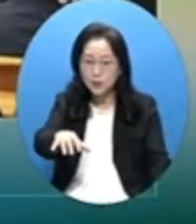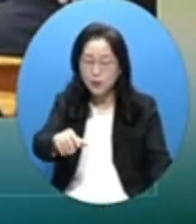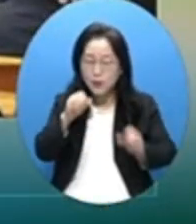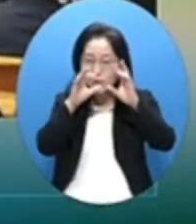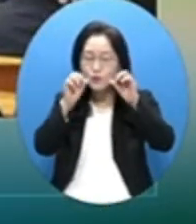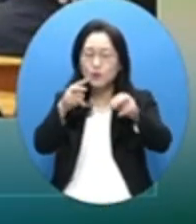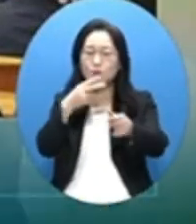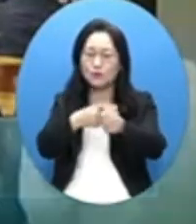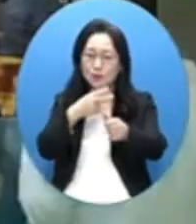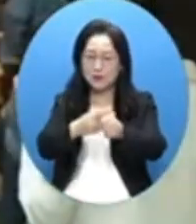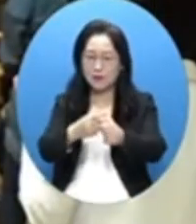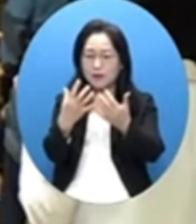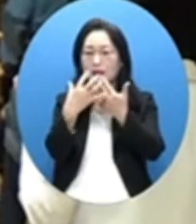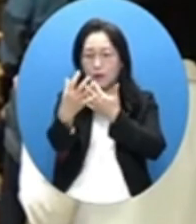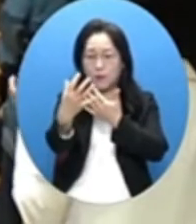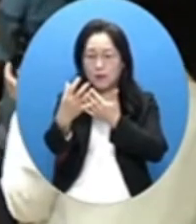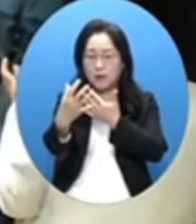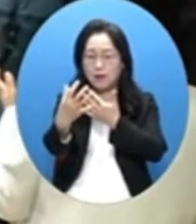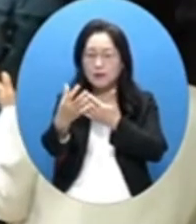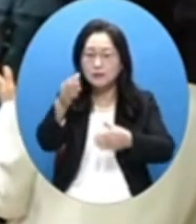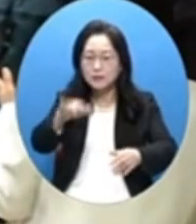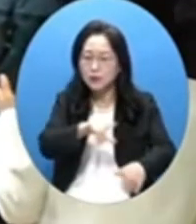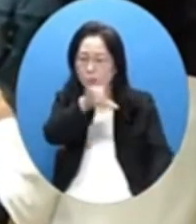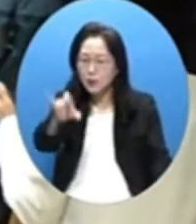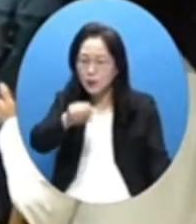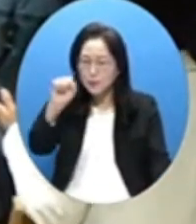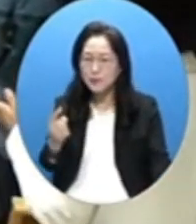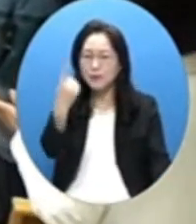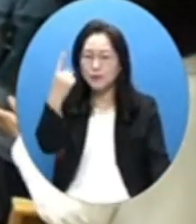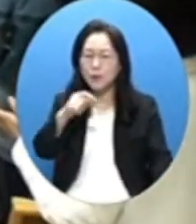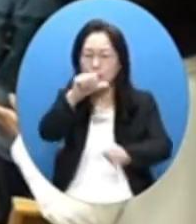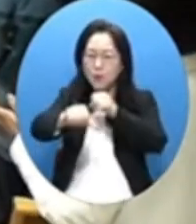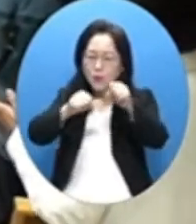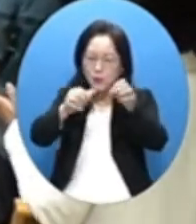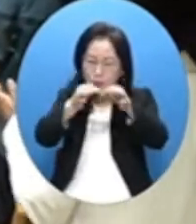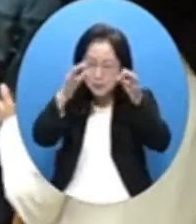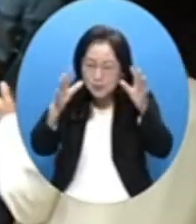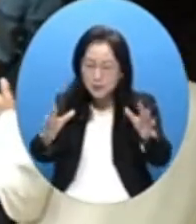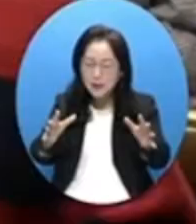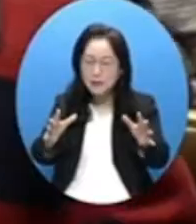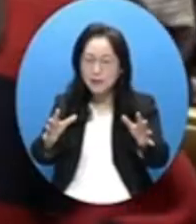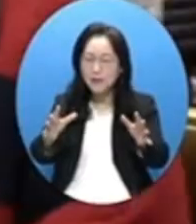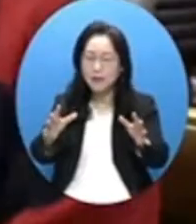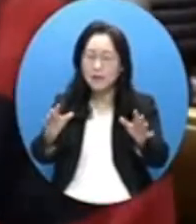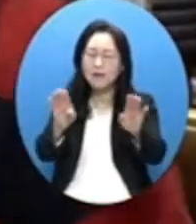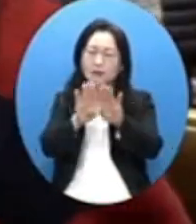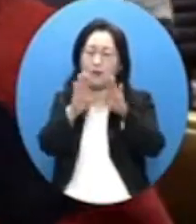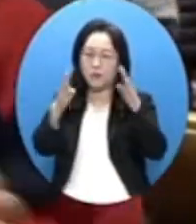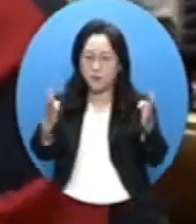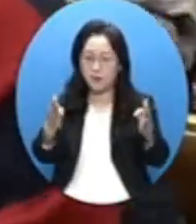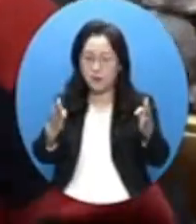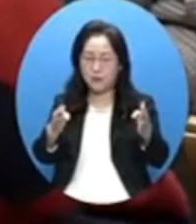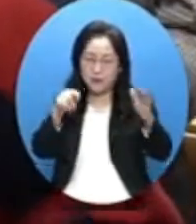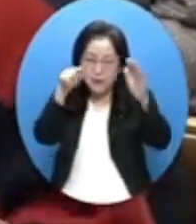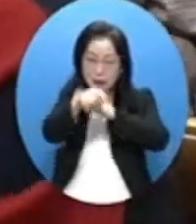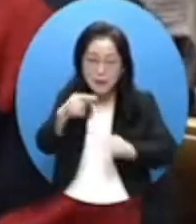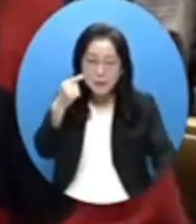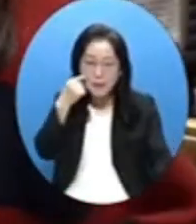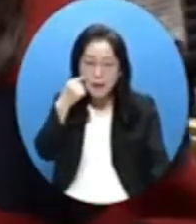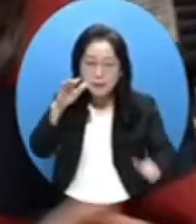만에 열렸습니다 5년 만에 코로나로 인해서 예배가 믿음으로